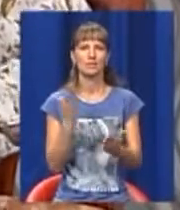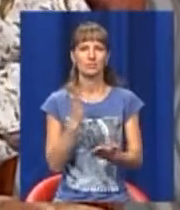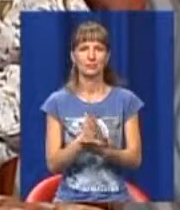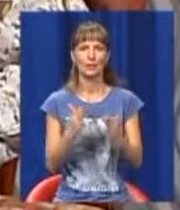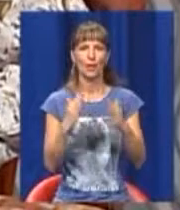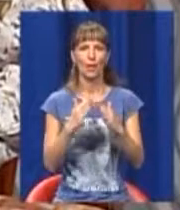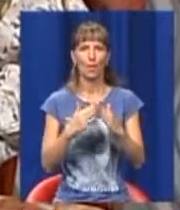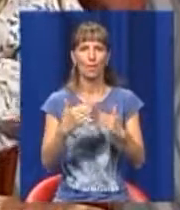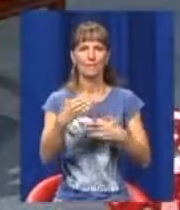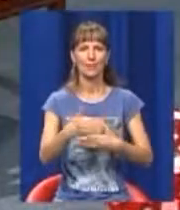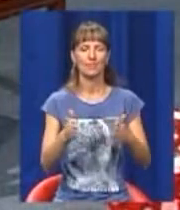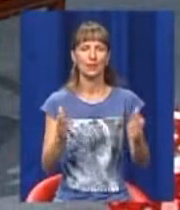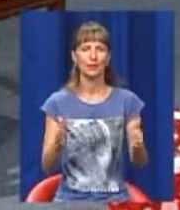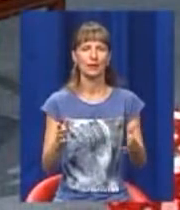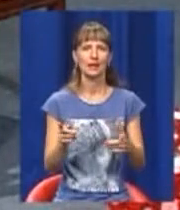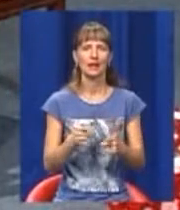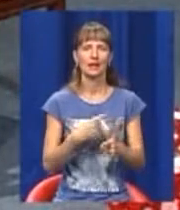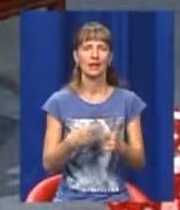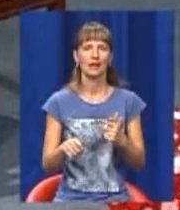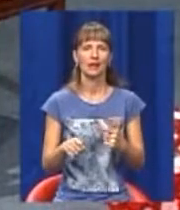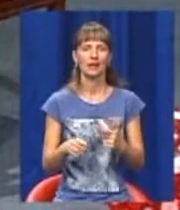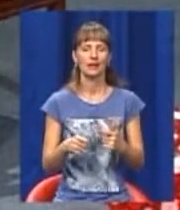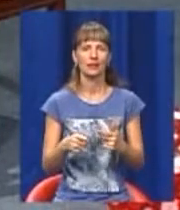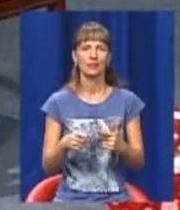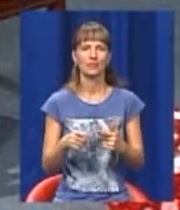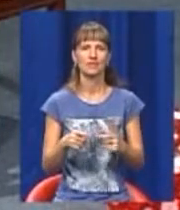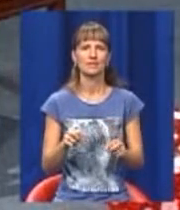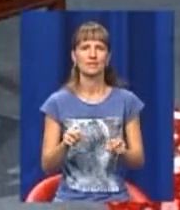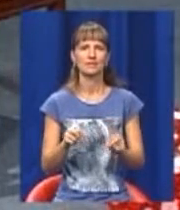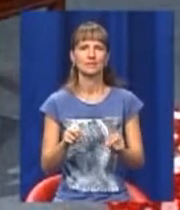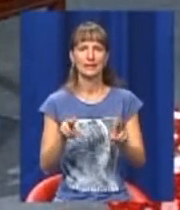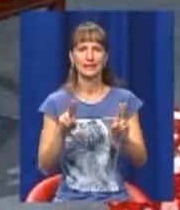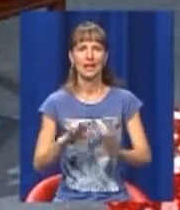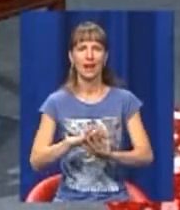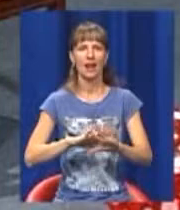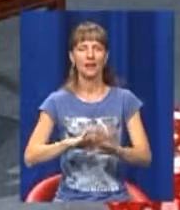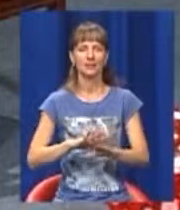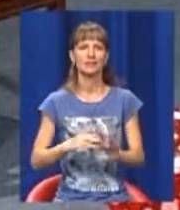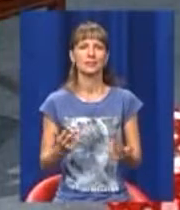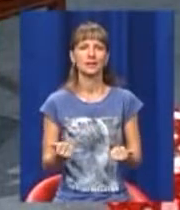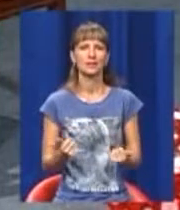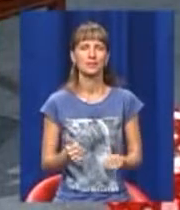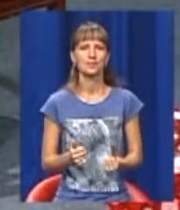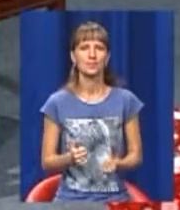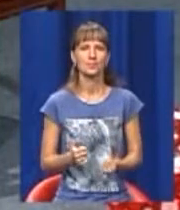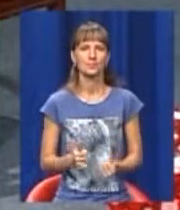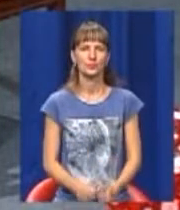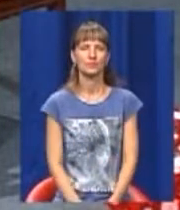в акваріумі. Ну, або не в акваріумі, там, я не знаю, в якихось... В клітці. Так, в клітці тримають.